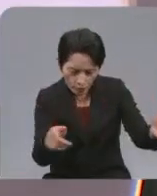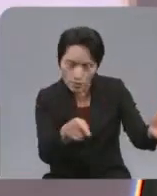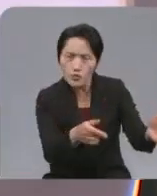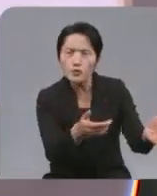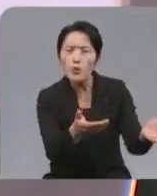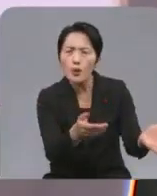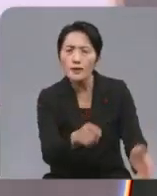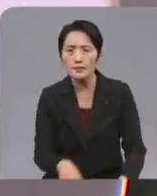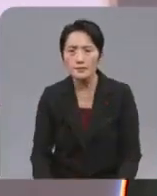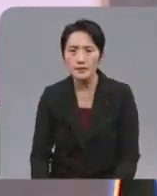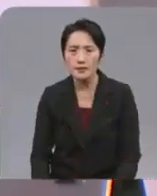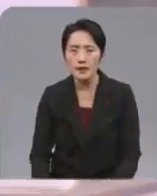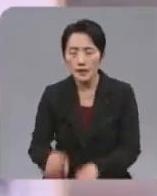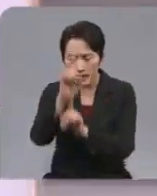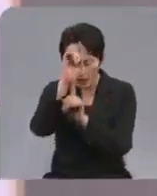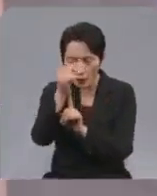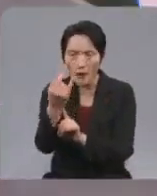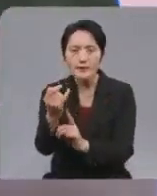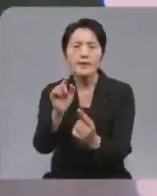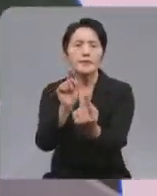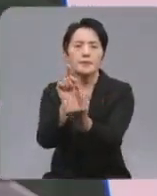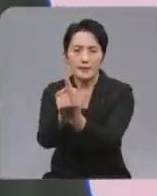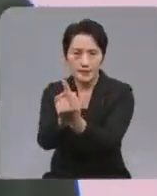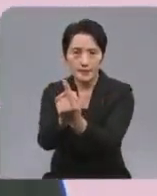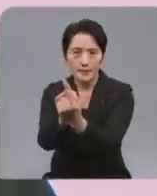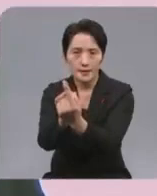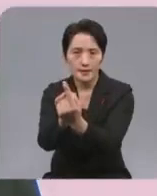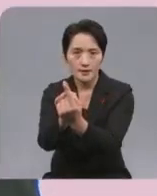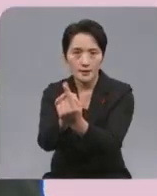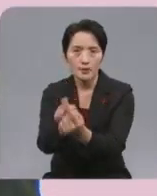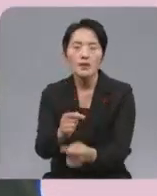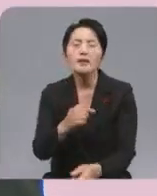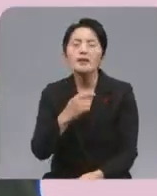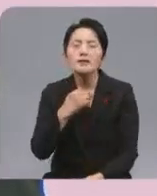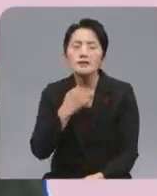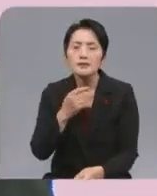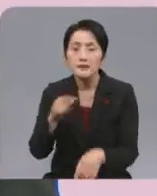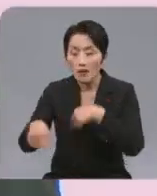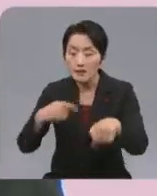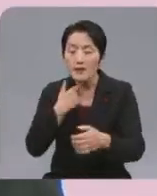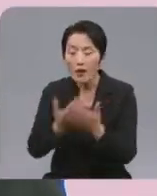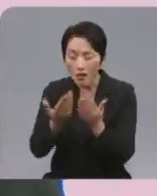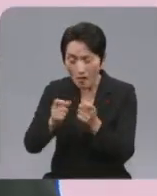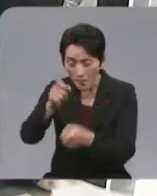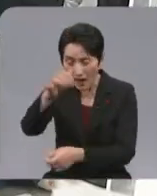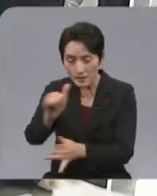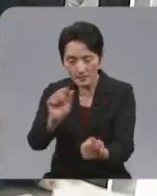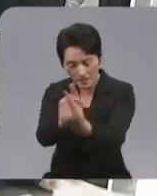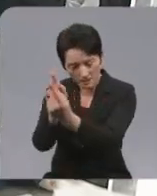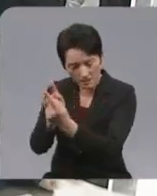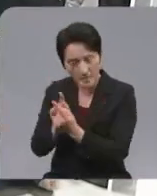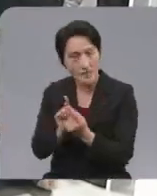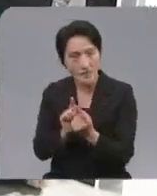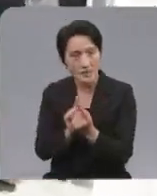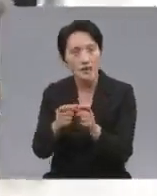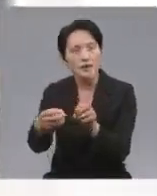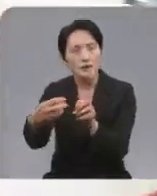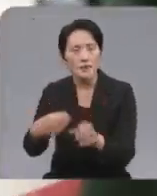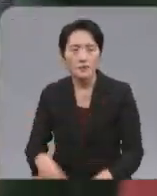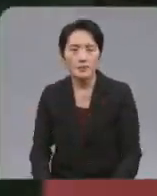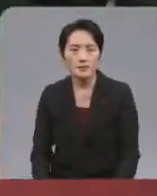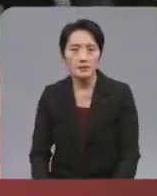трех созывов анчоусун заявила что она не будет поддерживать никого из кандидатов